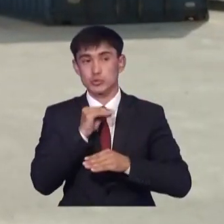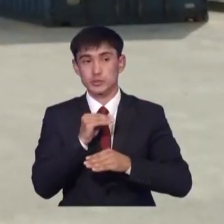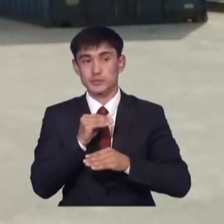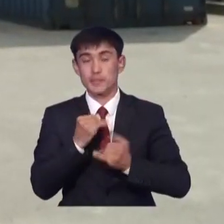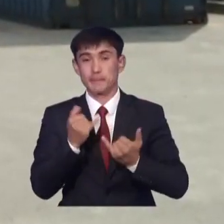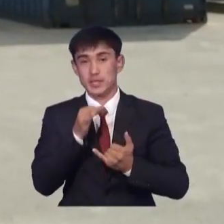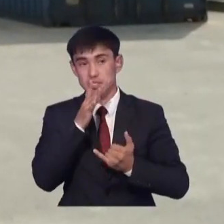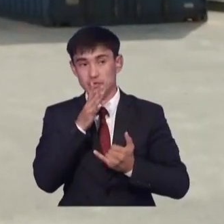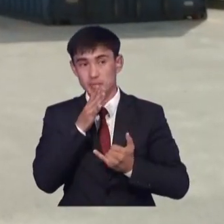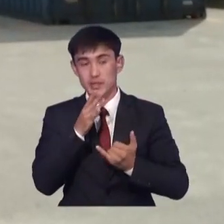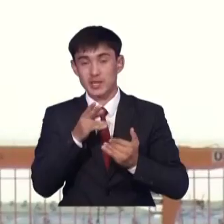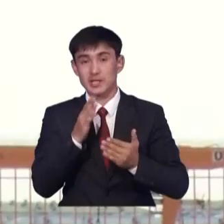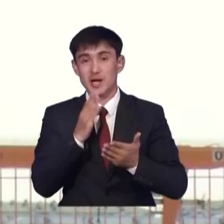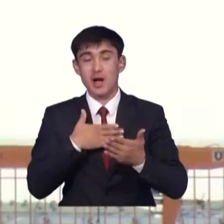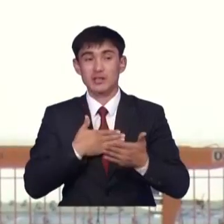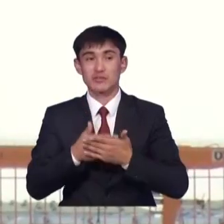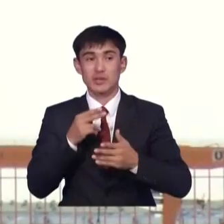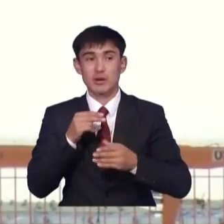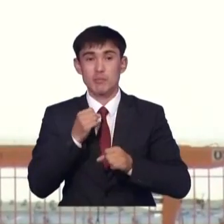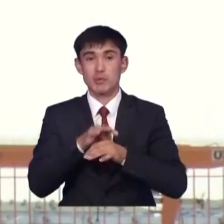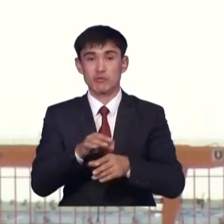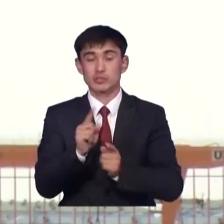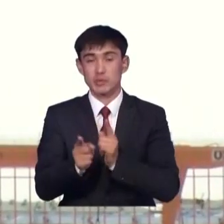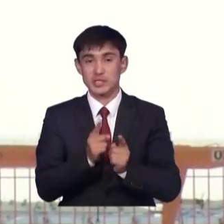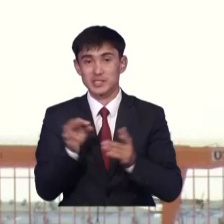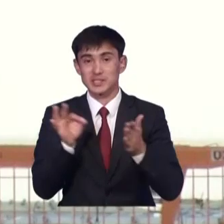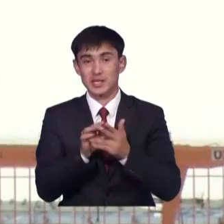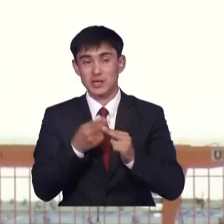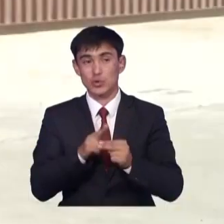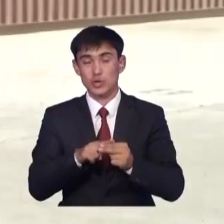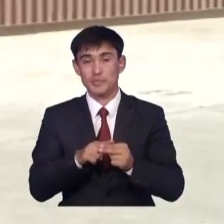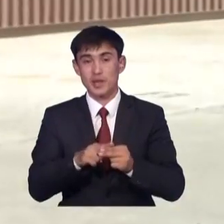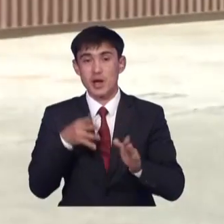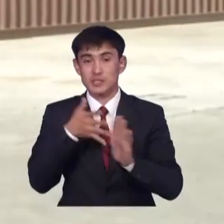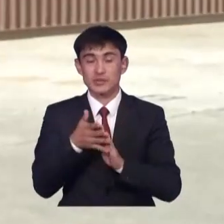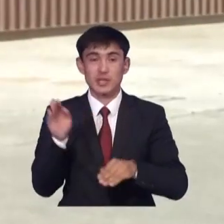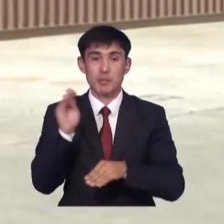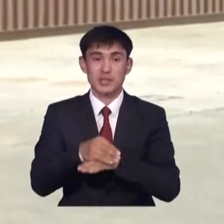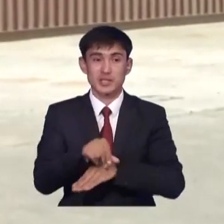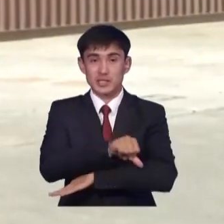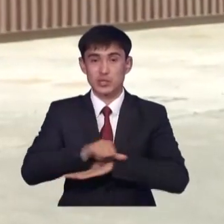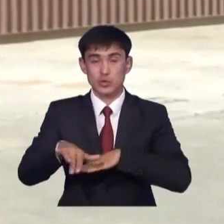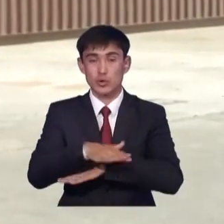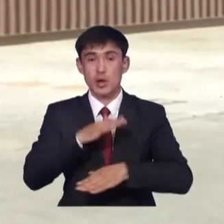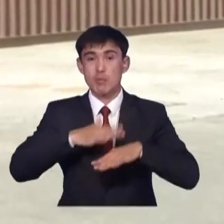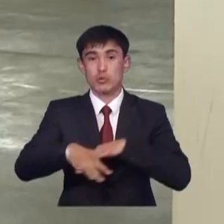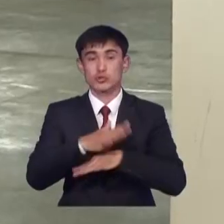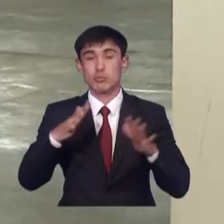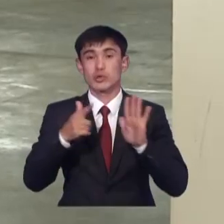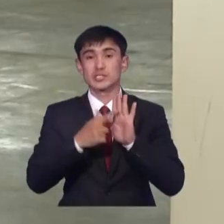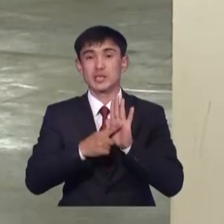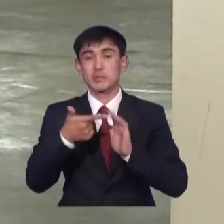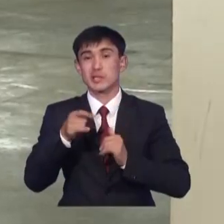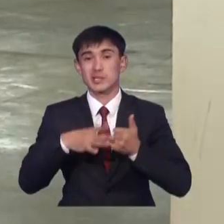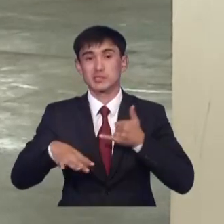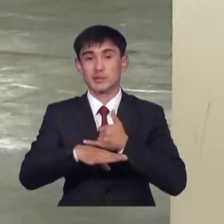В настоящее время на станции активно проводится модернизация, целью которой является освоение дополнительной территории площадью чуть более 7